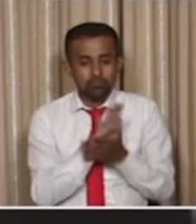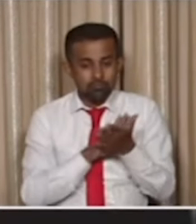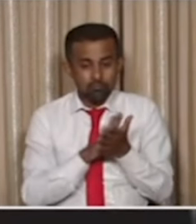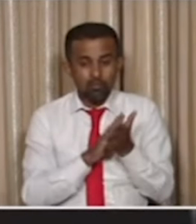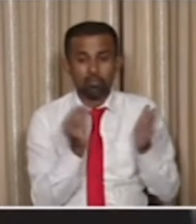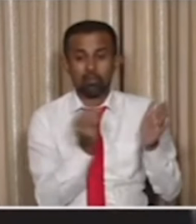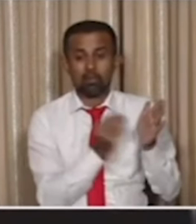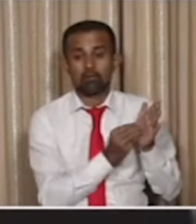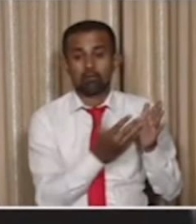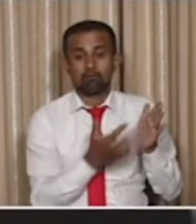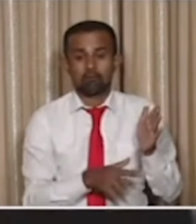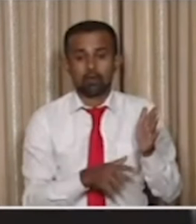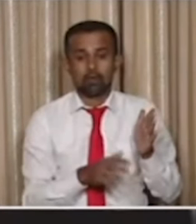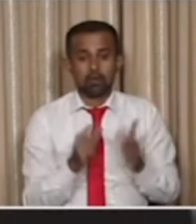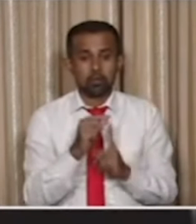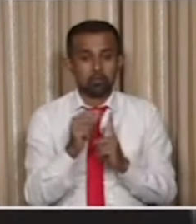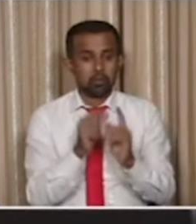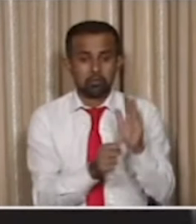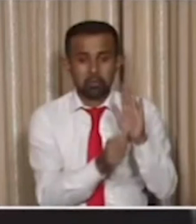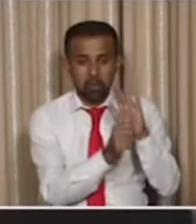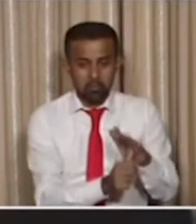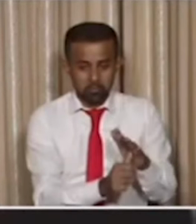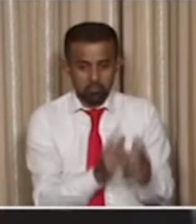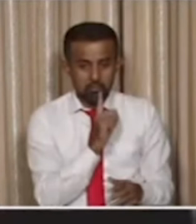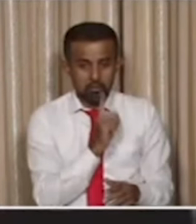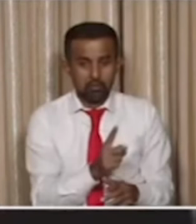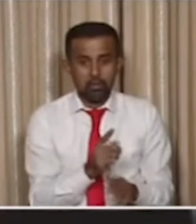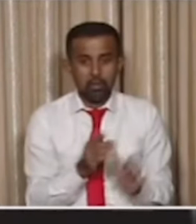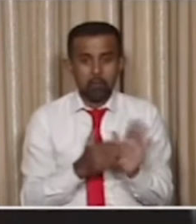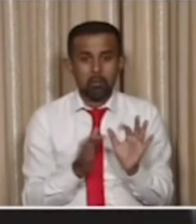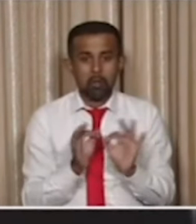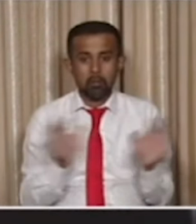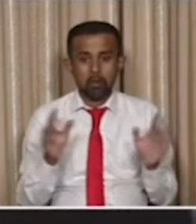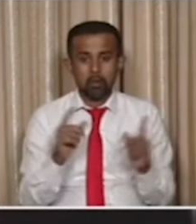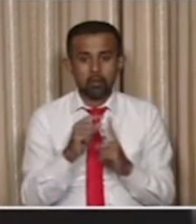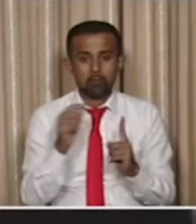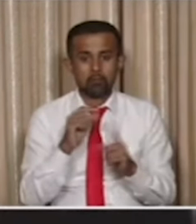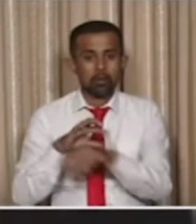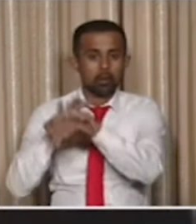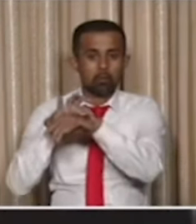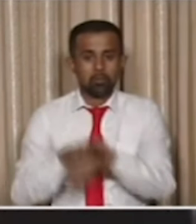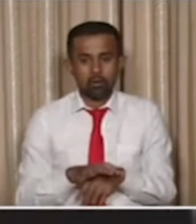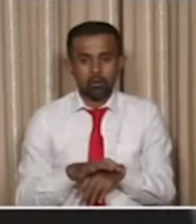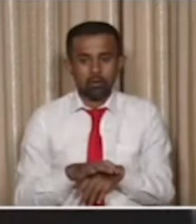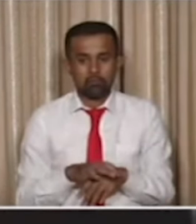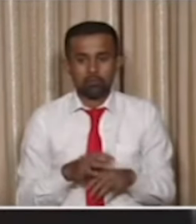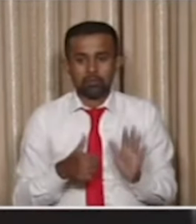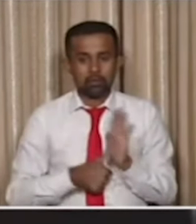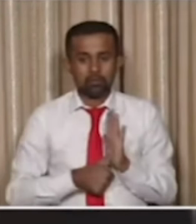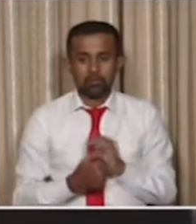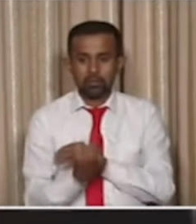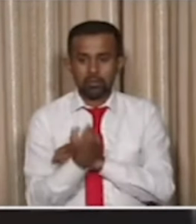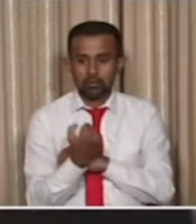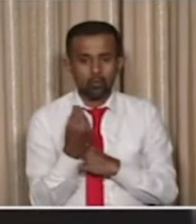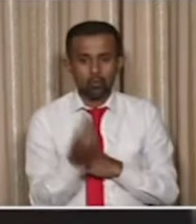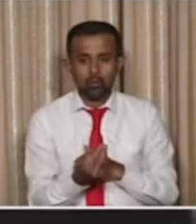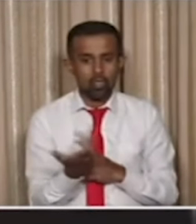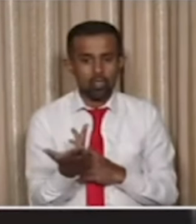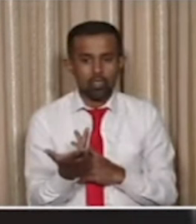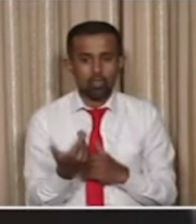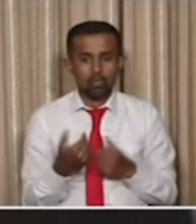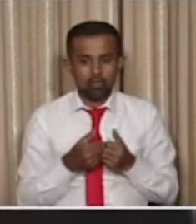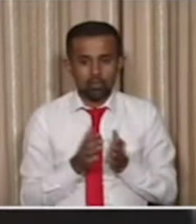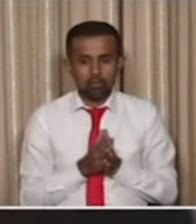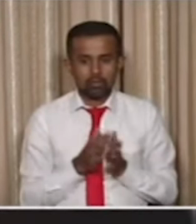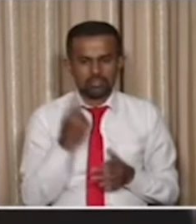තියෙනවා. මන්ත්‍රීවරයෙකුට අපහාසයක් වුණා කියලා ඒ මාධ්‍යවේදීන් පාර්ලිමේන්තුවට ගේන්න මේ පනතෙන් බලයක් දීලා නැහැ. තමන්ට